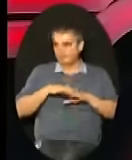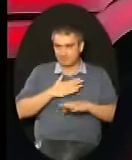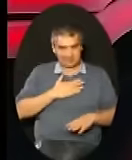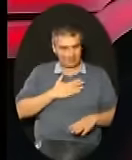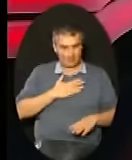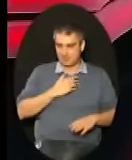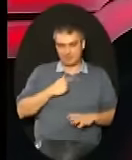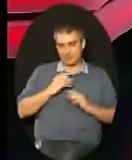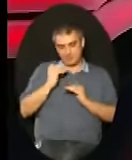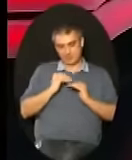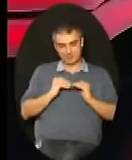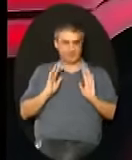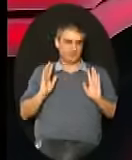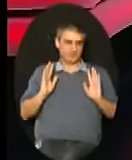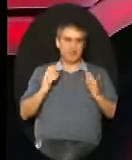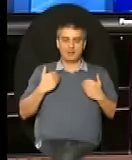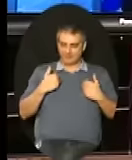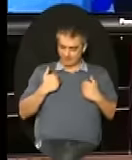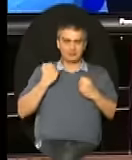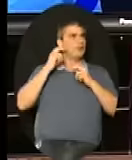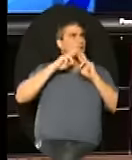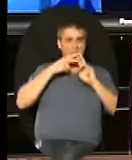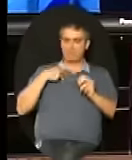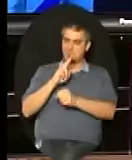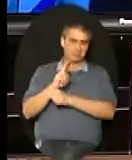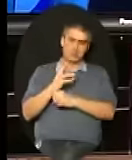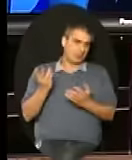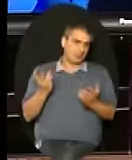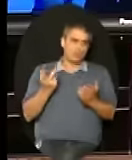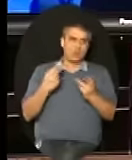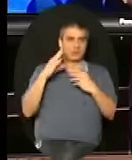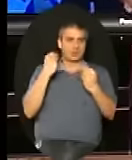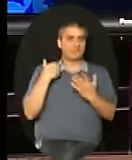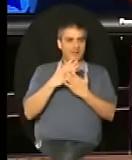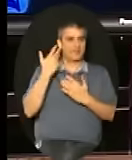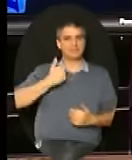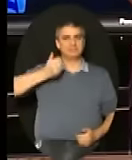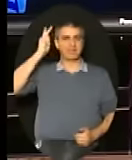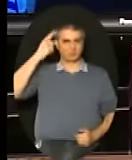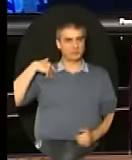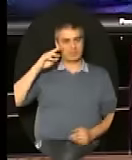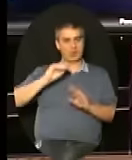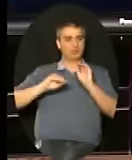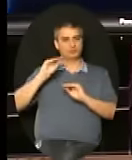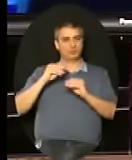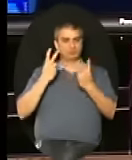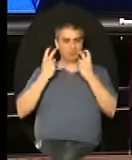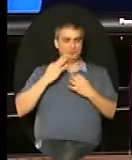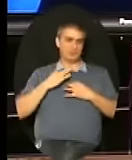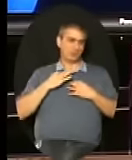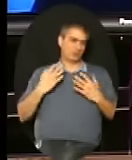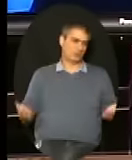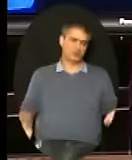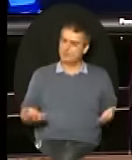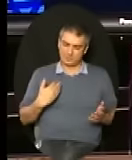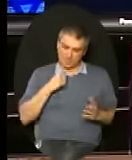אבל אני לא ארד למגרש שלי. הנה, גם אני נוסעת בעולם מגנה, לא פחות טוב, אולי יותר טוב, כי אני כבר הייתי שרת חוץ, אז אני יכולה להשתמש גם בניסיוני. זה, אני